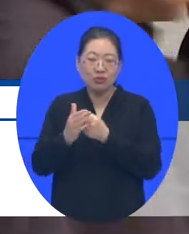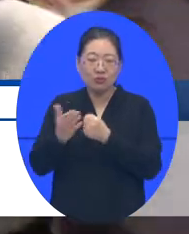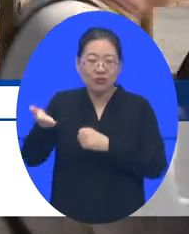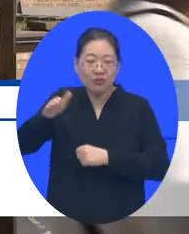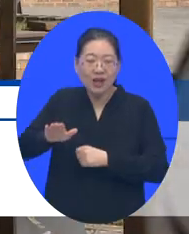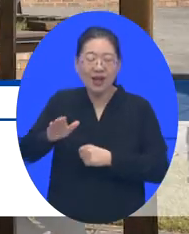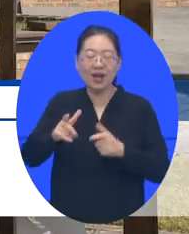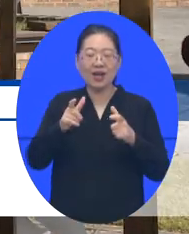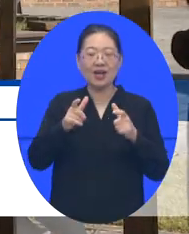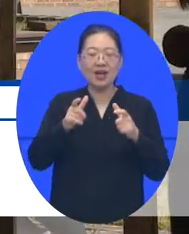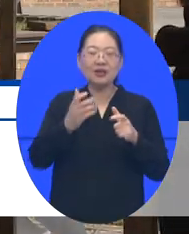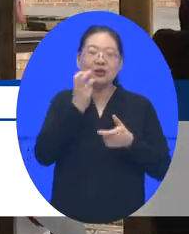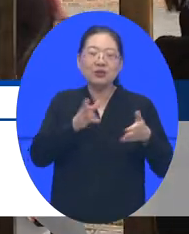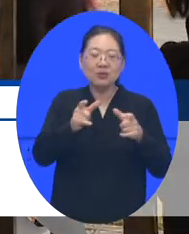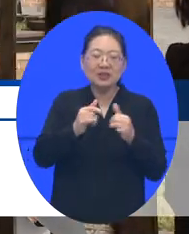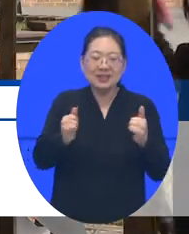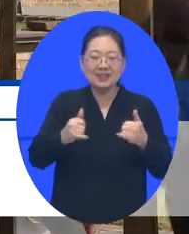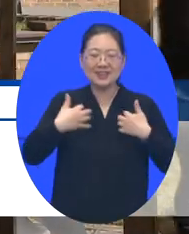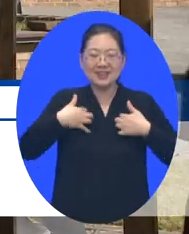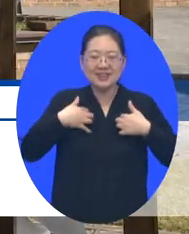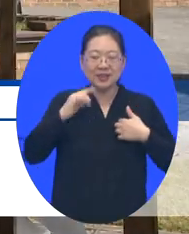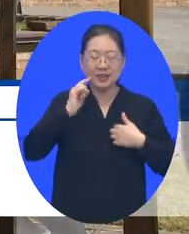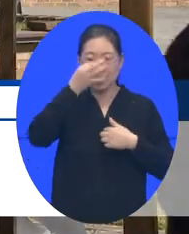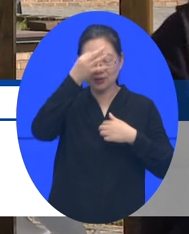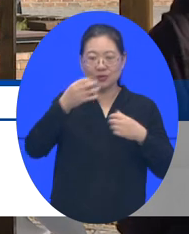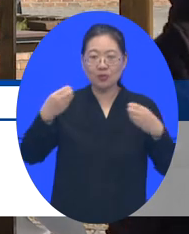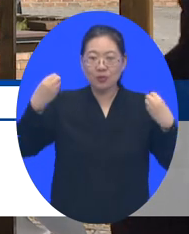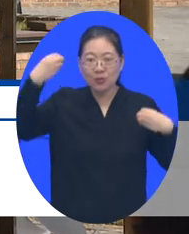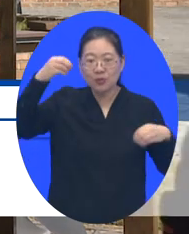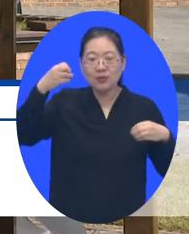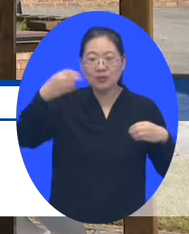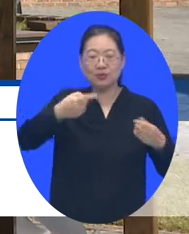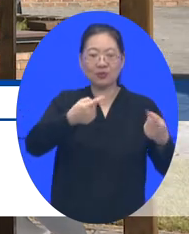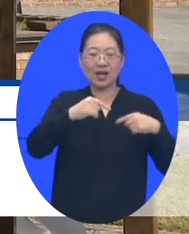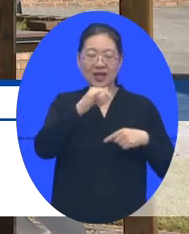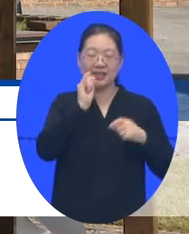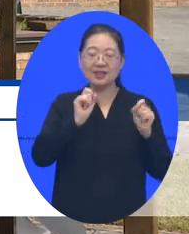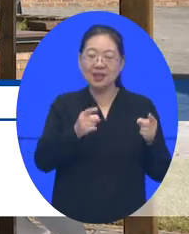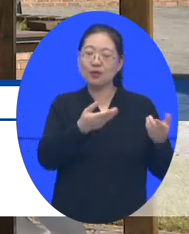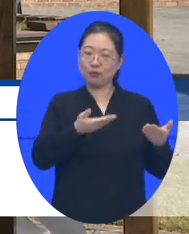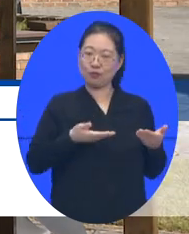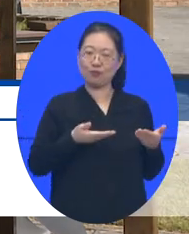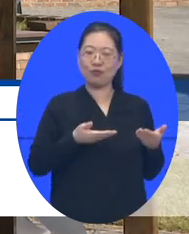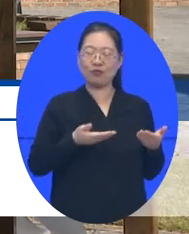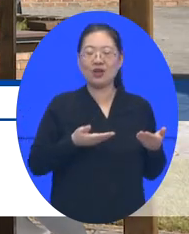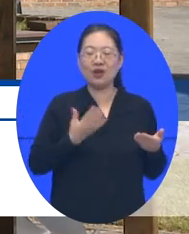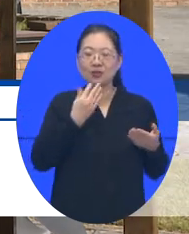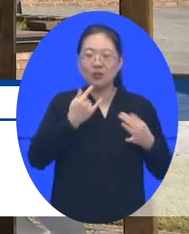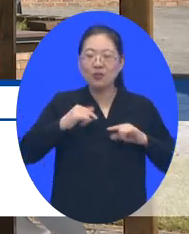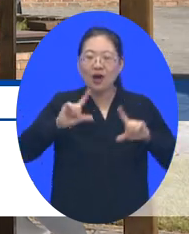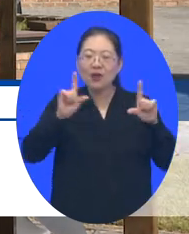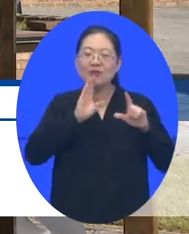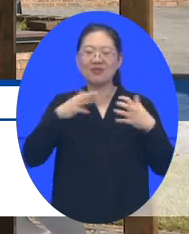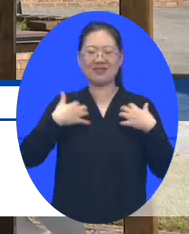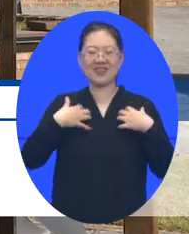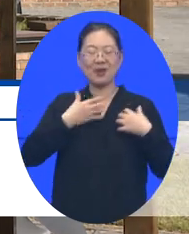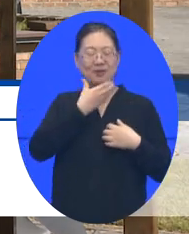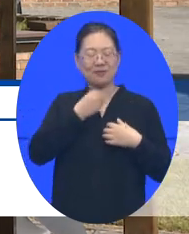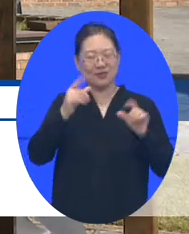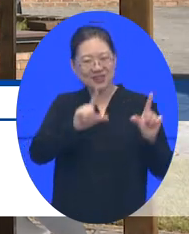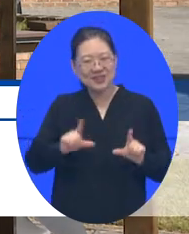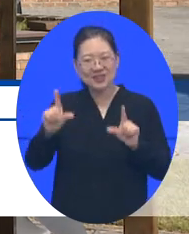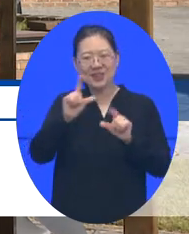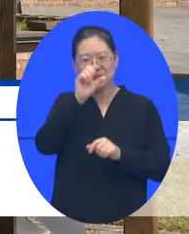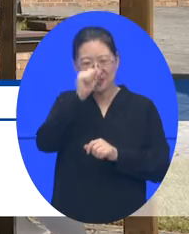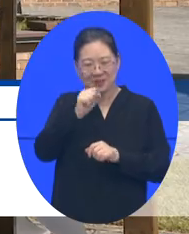많은 시민분들이 즐길 수 있는 이런 예술 공연이라든지 아니면 참여할 수 있는 기회가 주어져서 이 주말을 참 즐겁고 행복하게 보낼 수